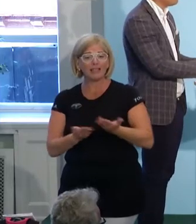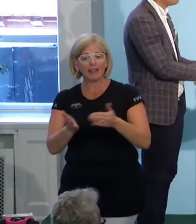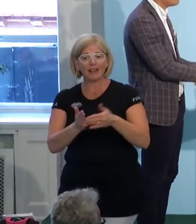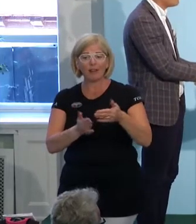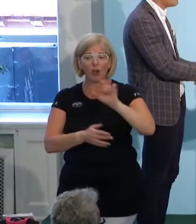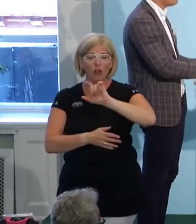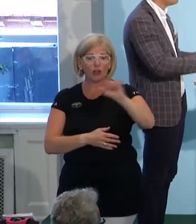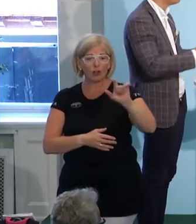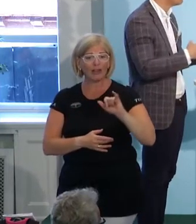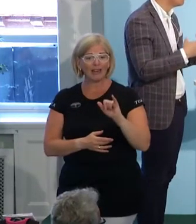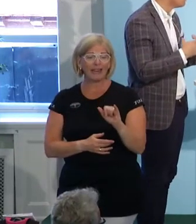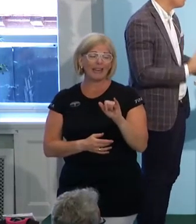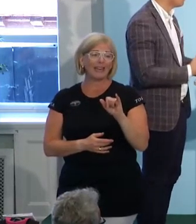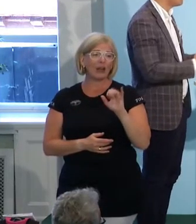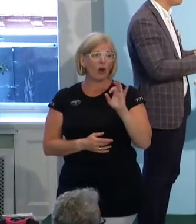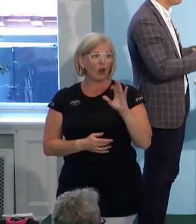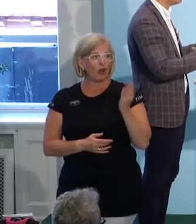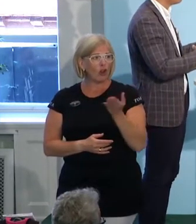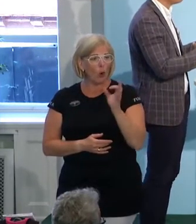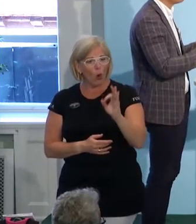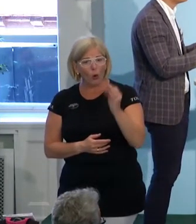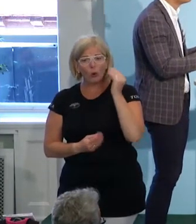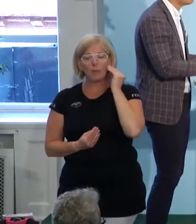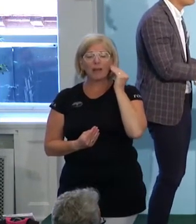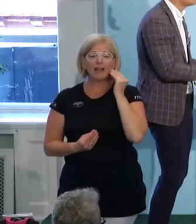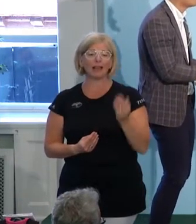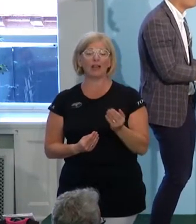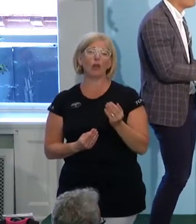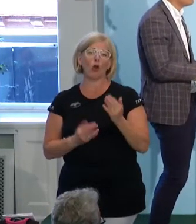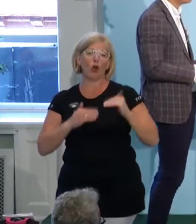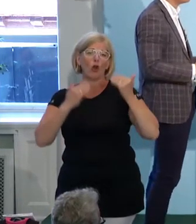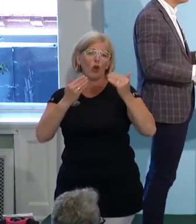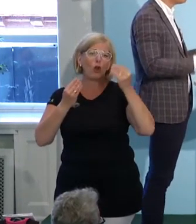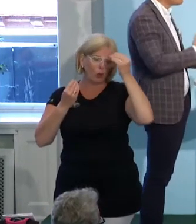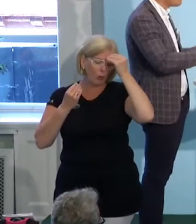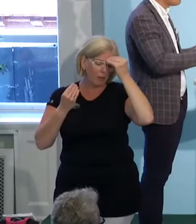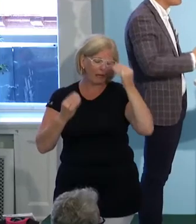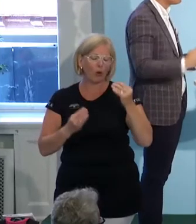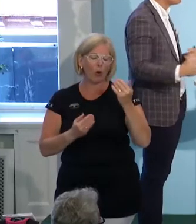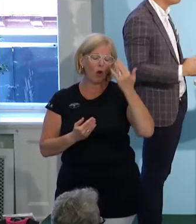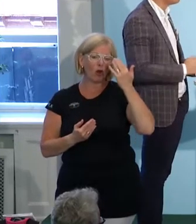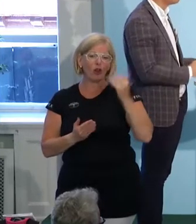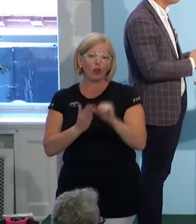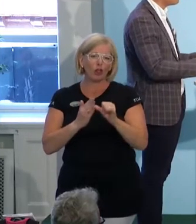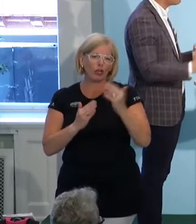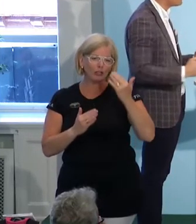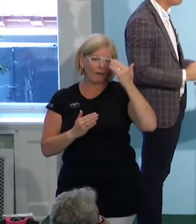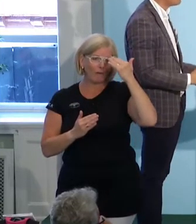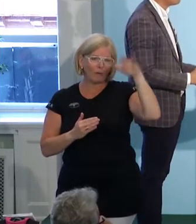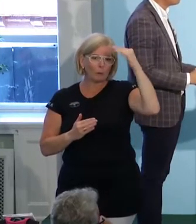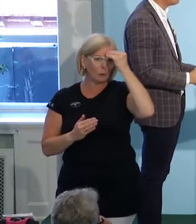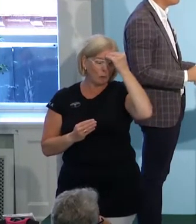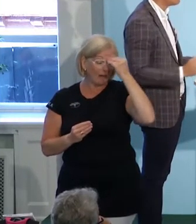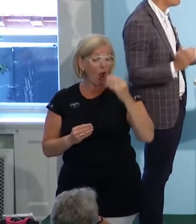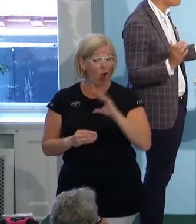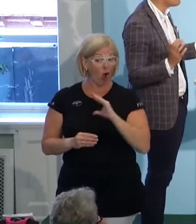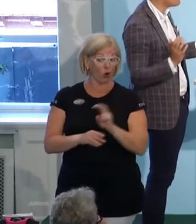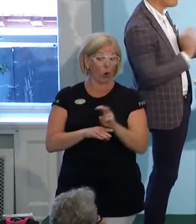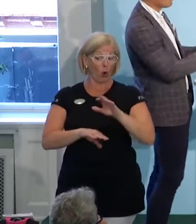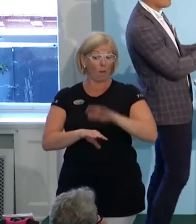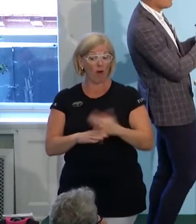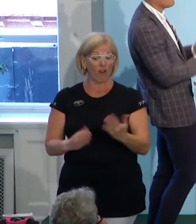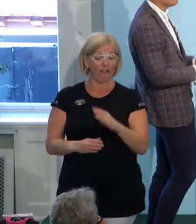vad IH-utbildning och högre utbildning och yrkesvuxutbildning till exempel? Har ni koll på vad som kommer ut, vad det är ni behöver? Eller kör